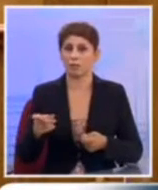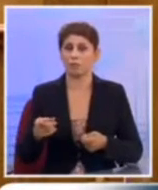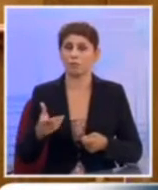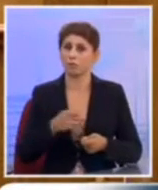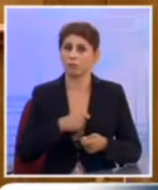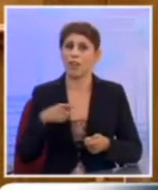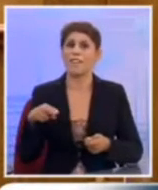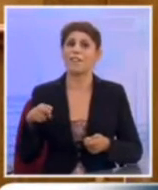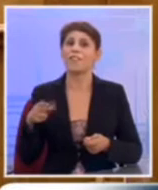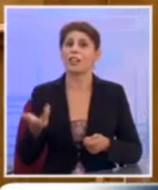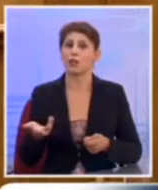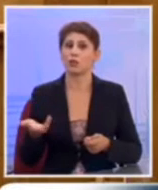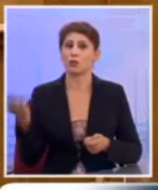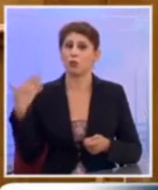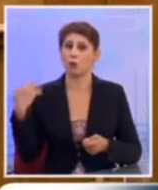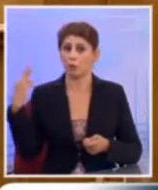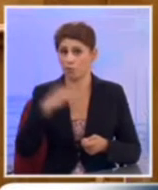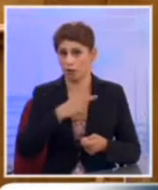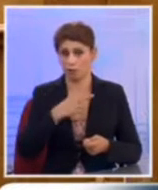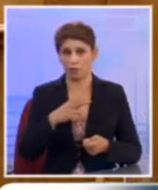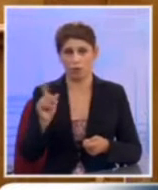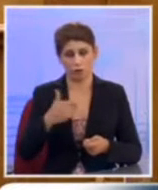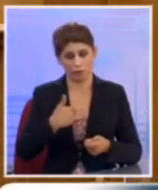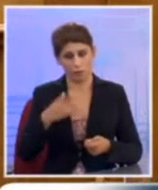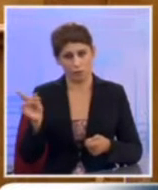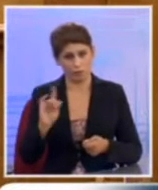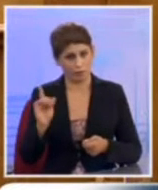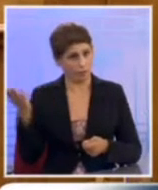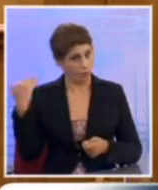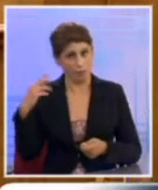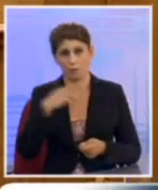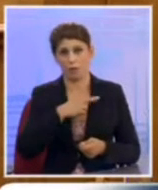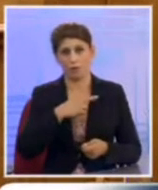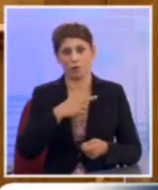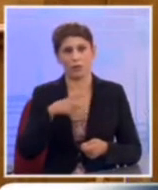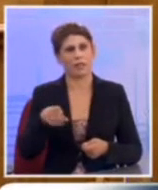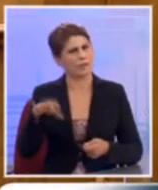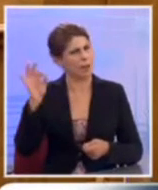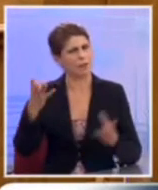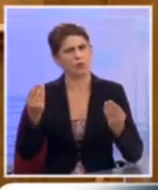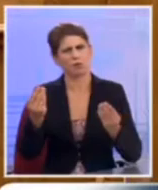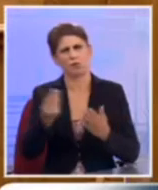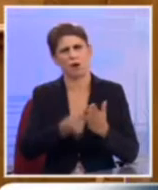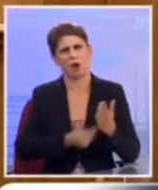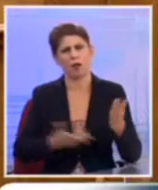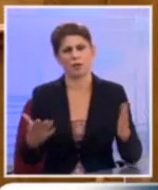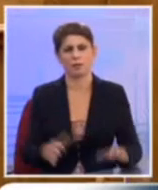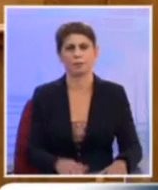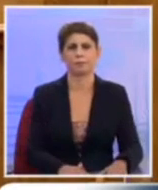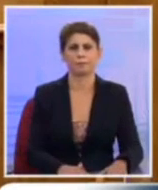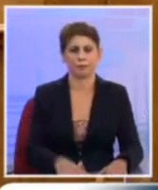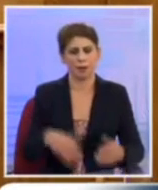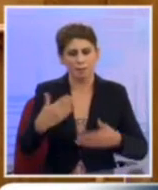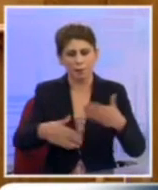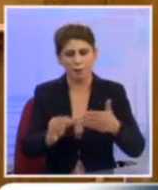θεωρεί το φίλος του προηγούμενου πρωθυπουργού, όχι του δικού μας. Και άλλες τέτοιες περιπτώσεις. Μία-μία τις